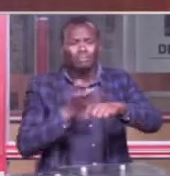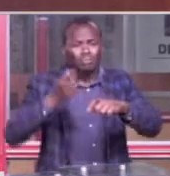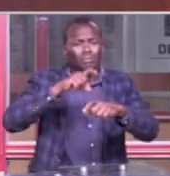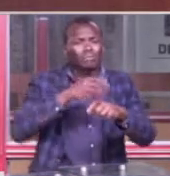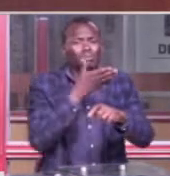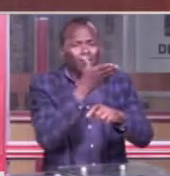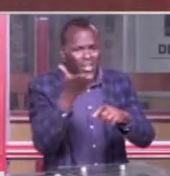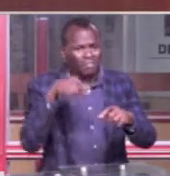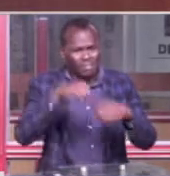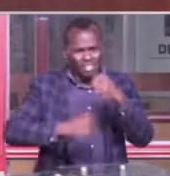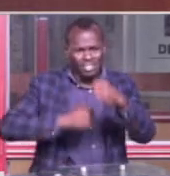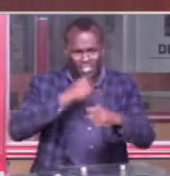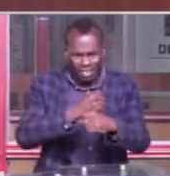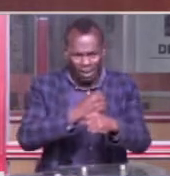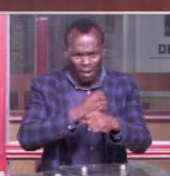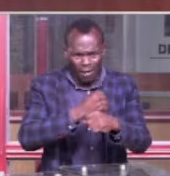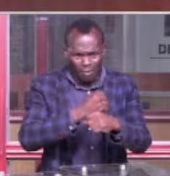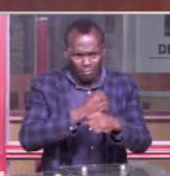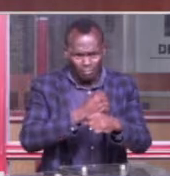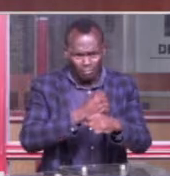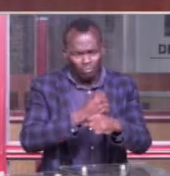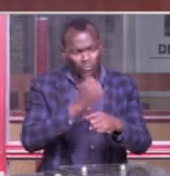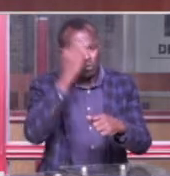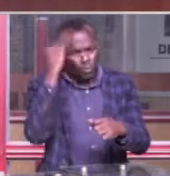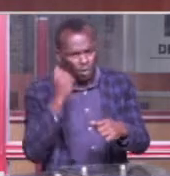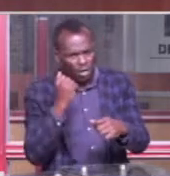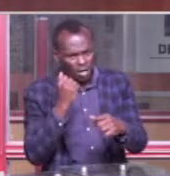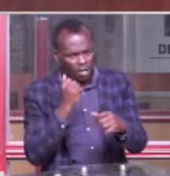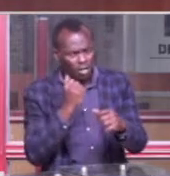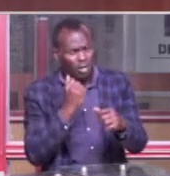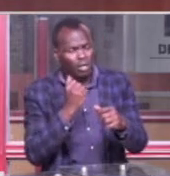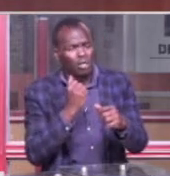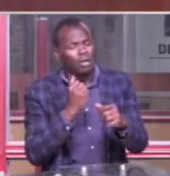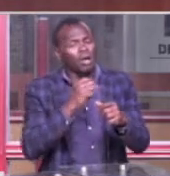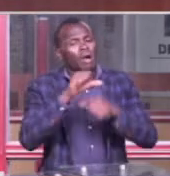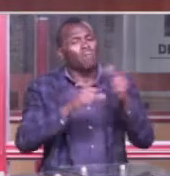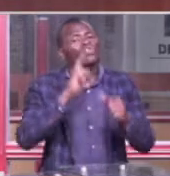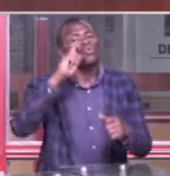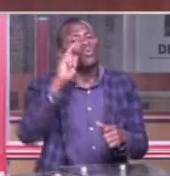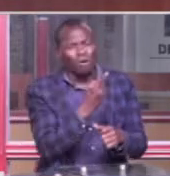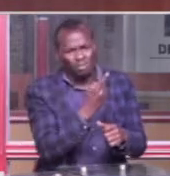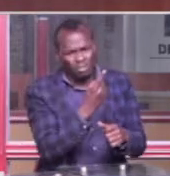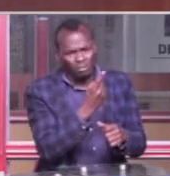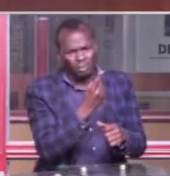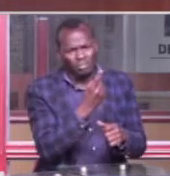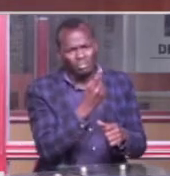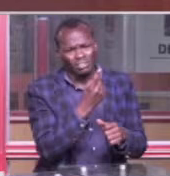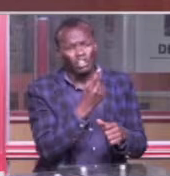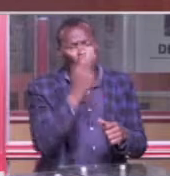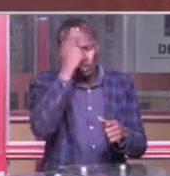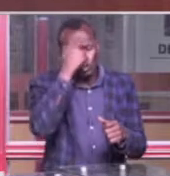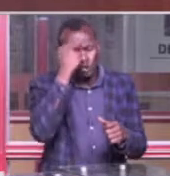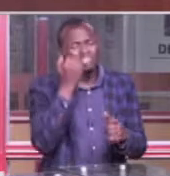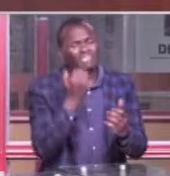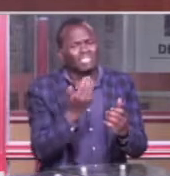kubanga abaana 10 bebeeyongedde plus kubanga mwaka ogwaggwa twatuuza abaana